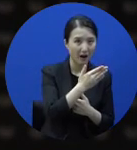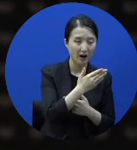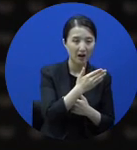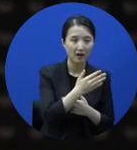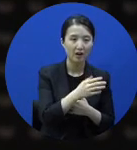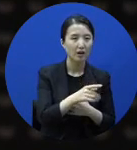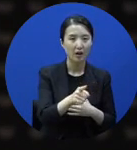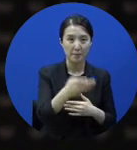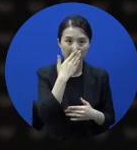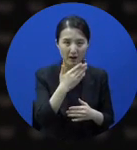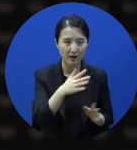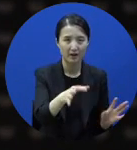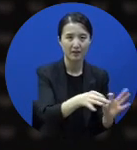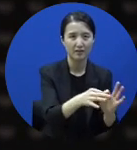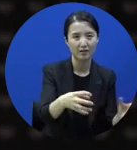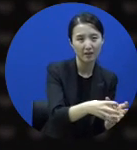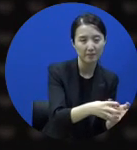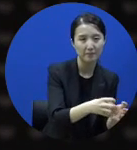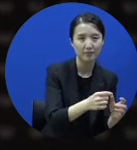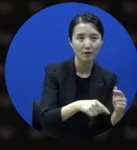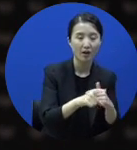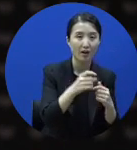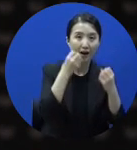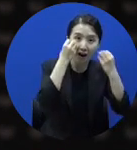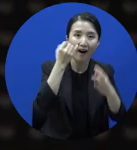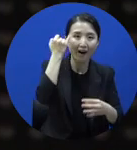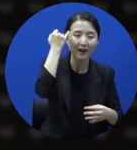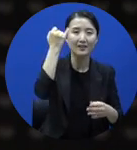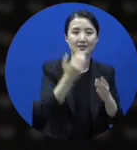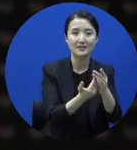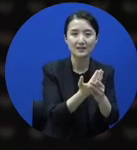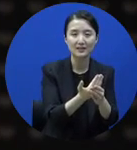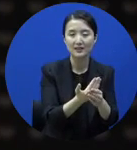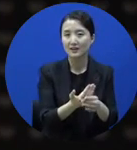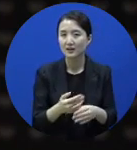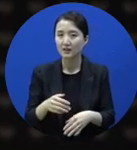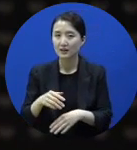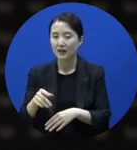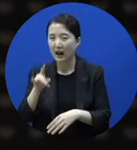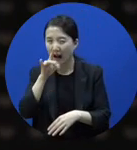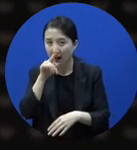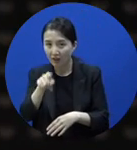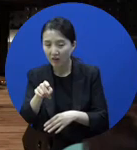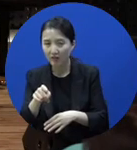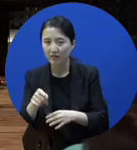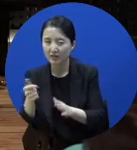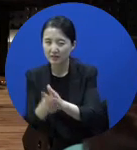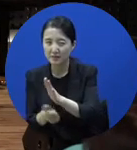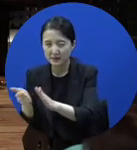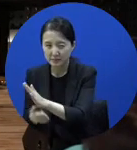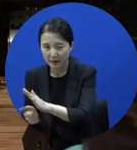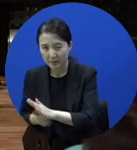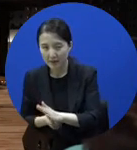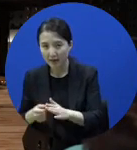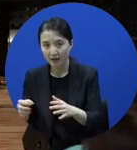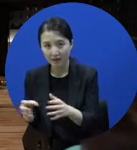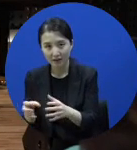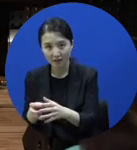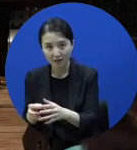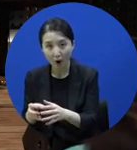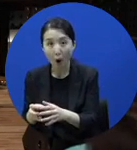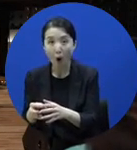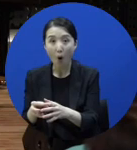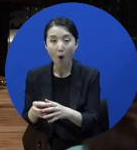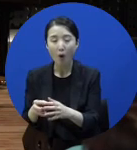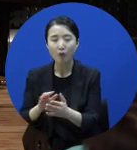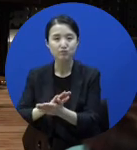만들어지기도 합니다. 이제 그런 것들을 이제 연결하다 보면 좀 더 새로운 것들이 만들어지고 잘 되는 건 어떻게 해요? 반복적으로 하죠. 그걸